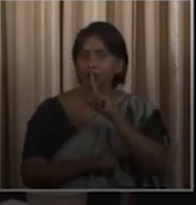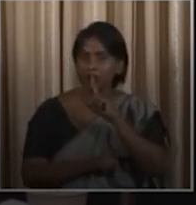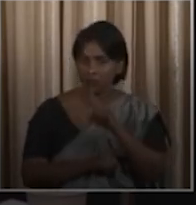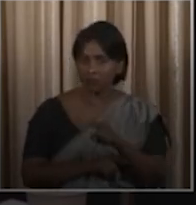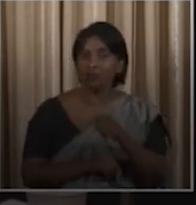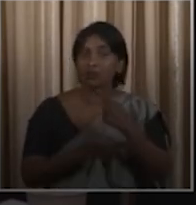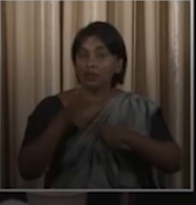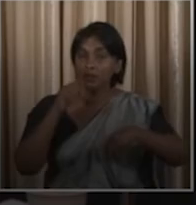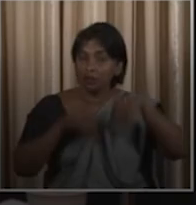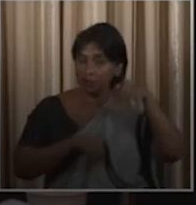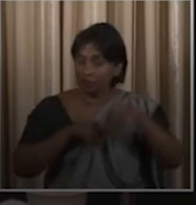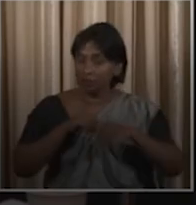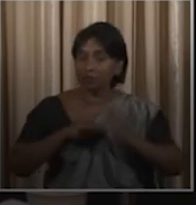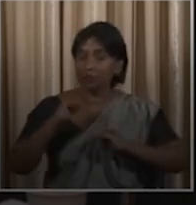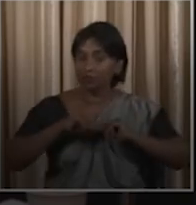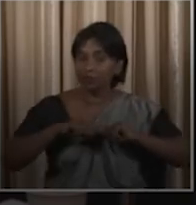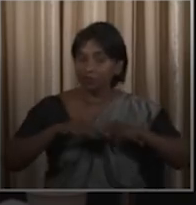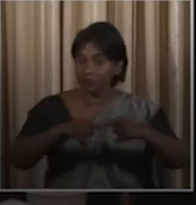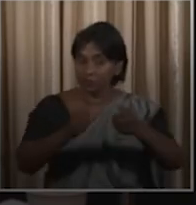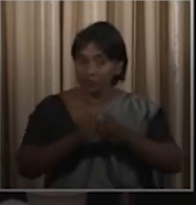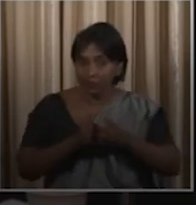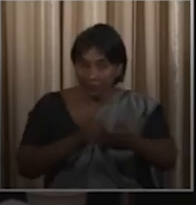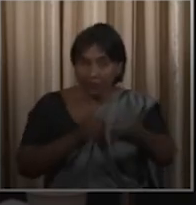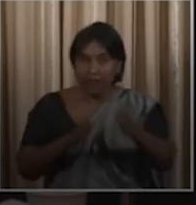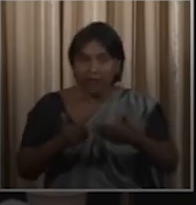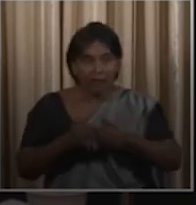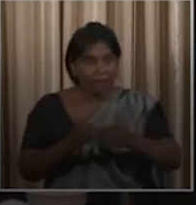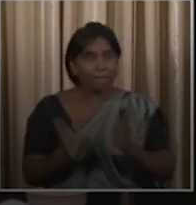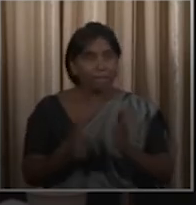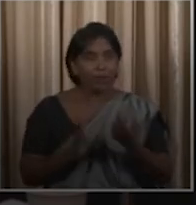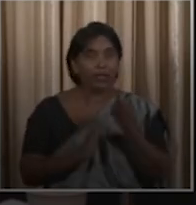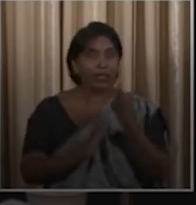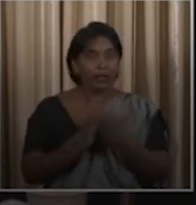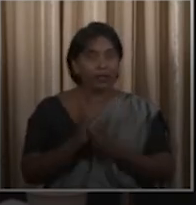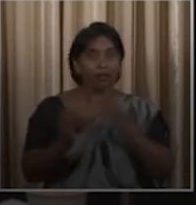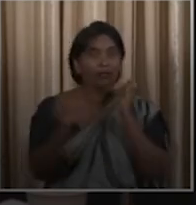vela tibiyedi metiwarna neetiyak wenas karanne